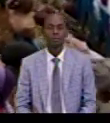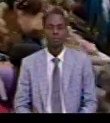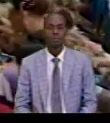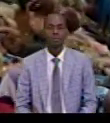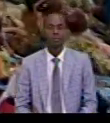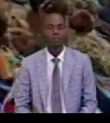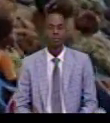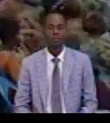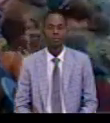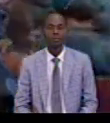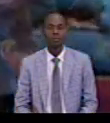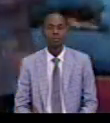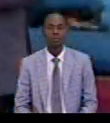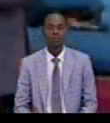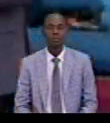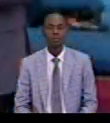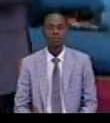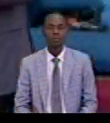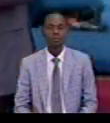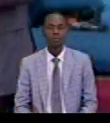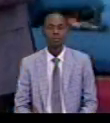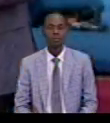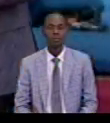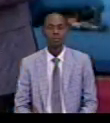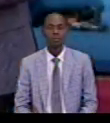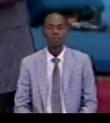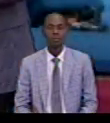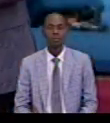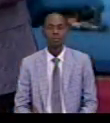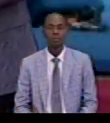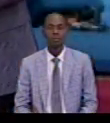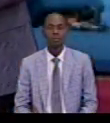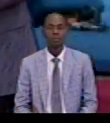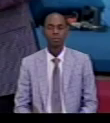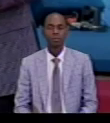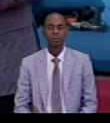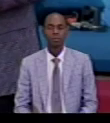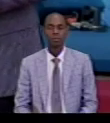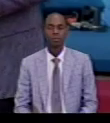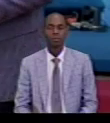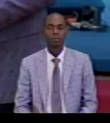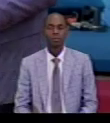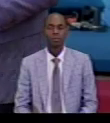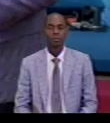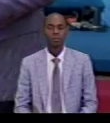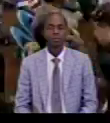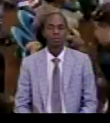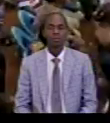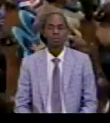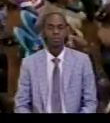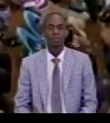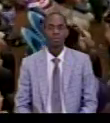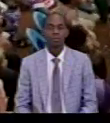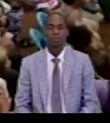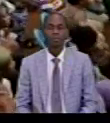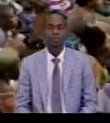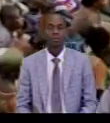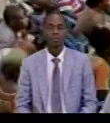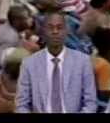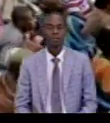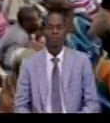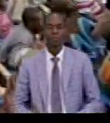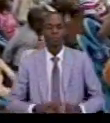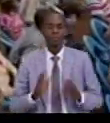Seigneur continue par bénir le surintendant général et qu'il continue par lui augmenter son onction. Gloire à Dieu! Praise